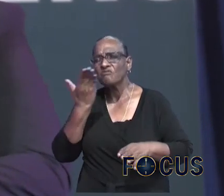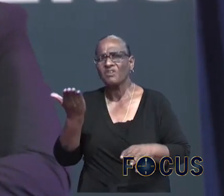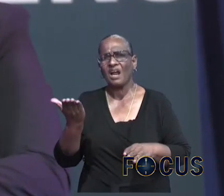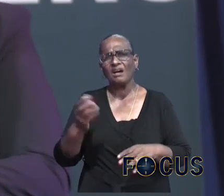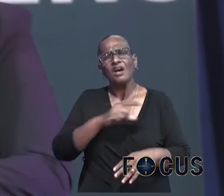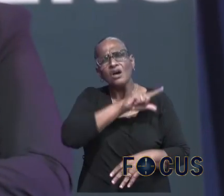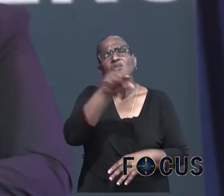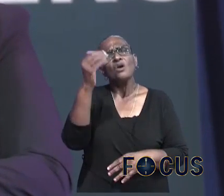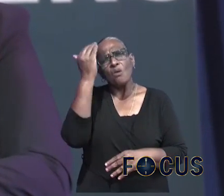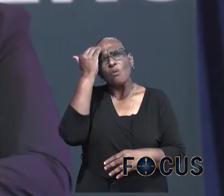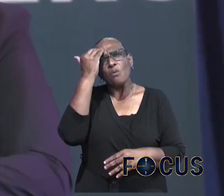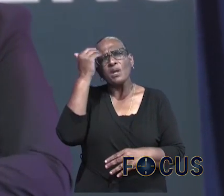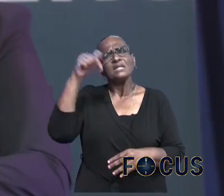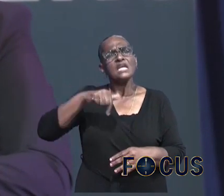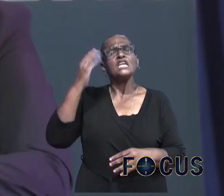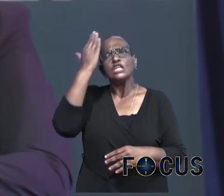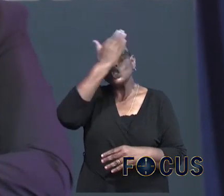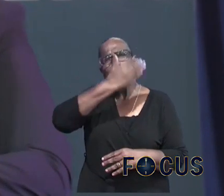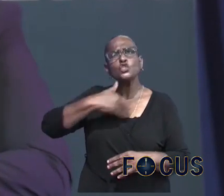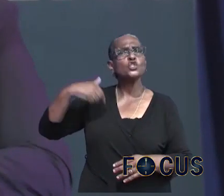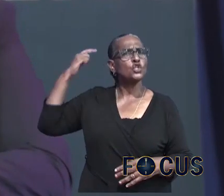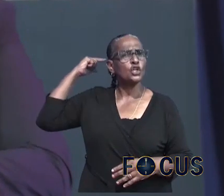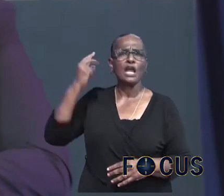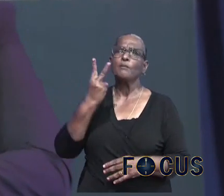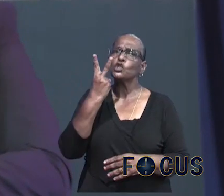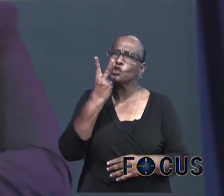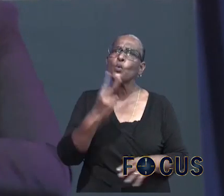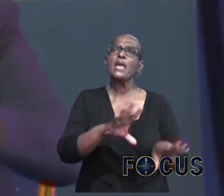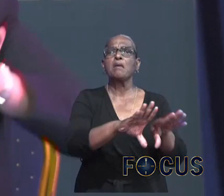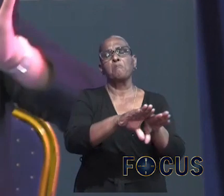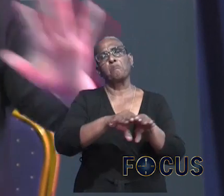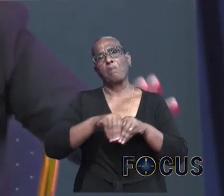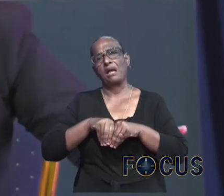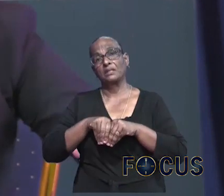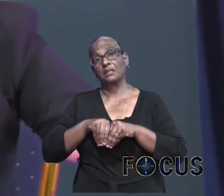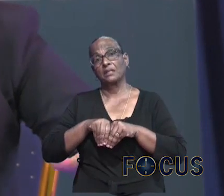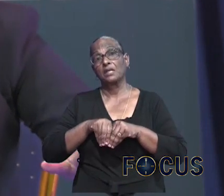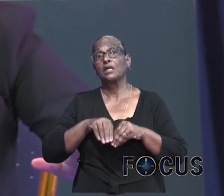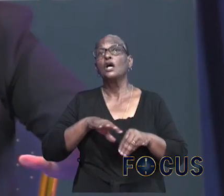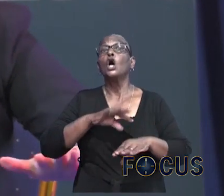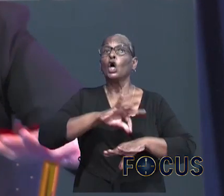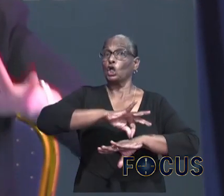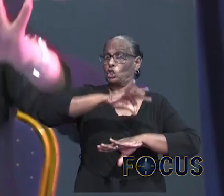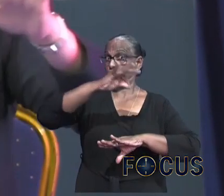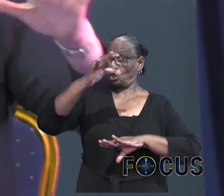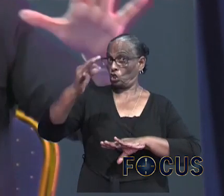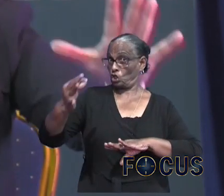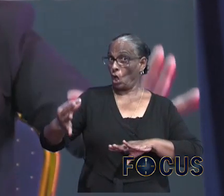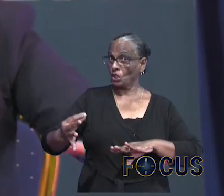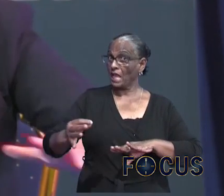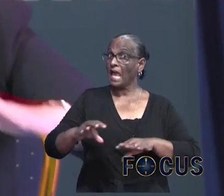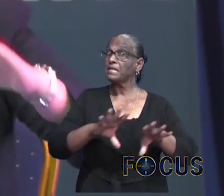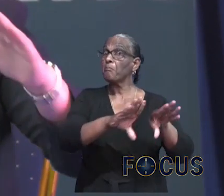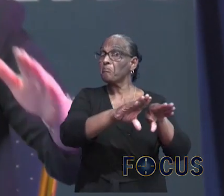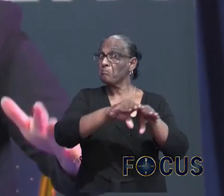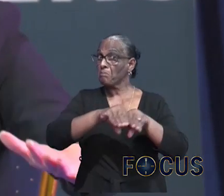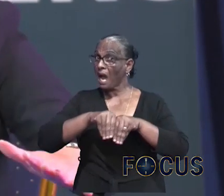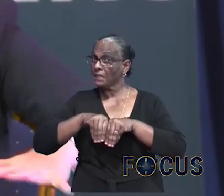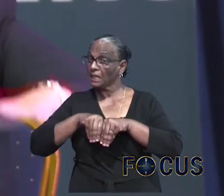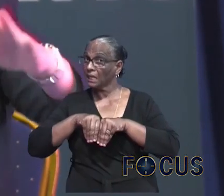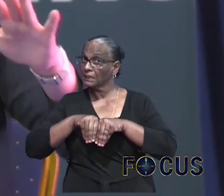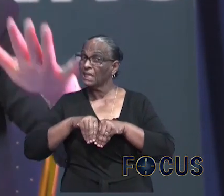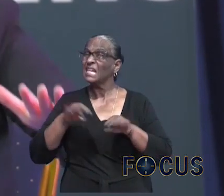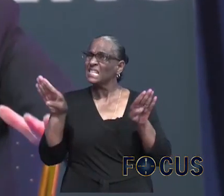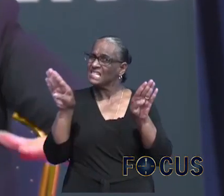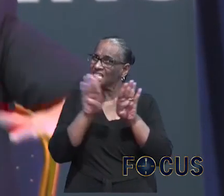Zoals jullie weten zijn er in Suriname 2 soorten maatregelen getroffen. We hebben de gezondheidsmaatregelen gehad en dat was hetzelfde liedje dat we steeds